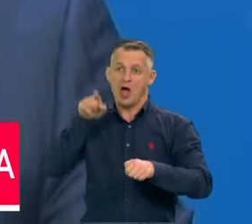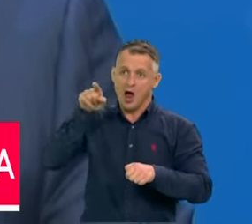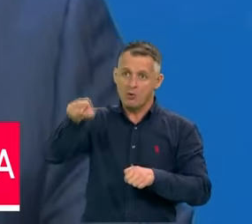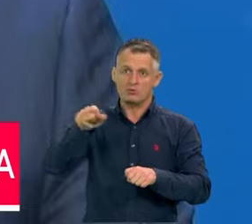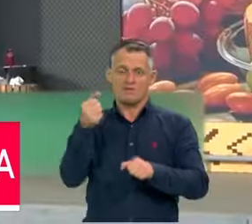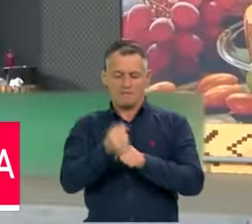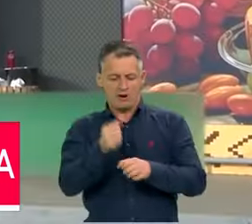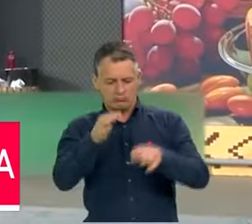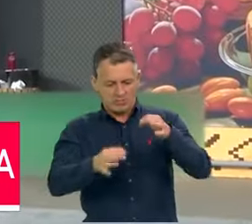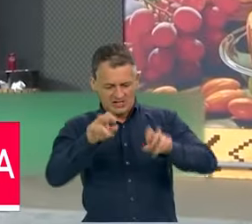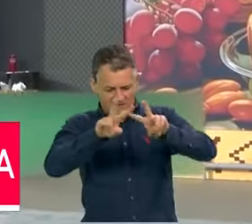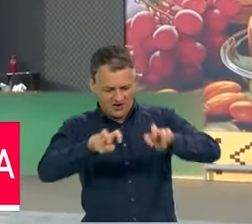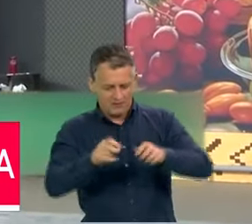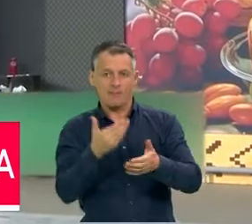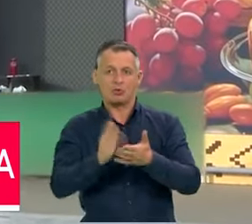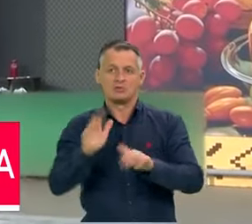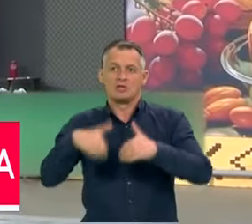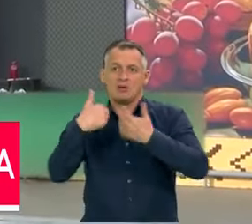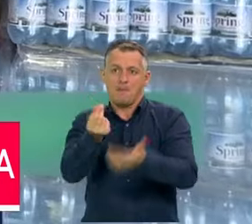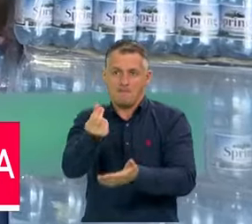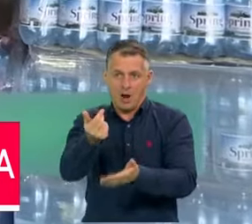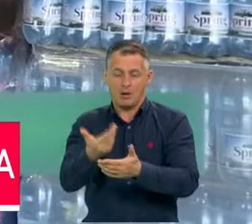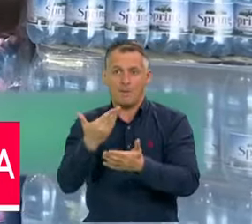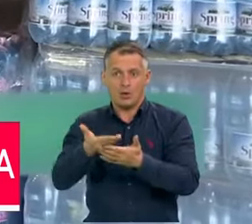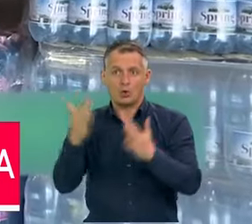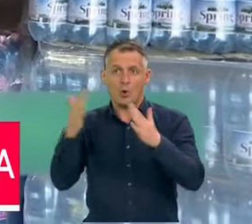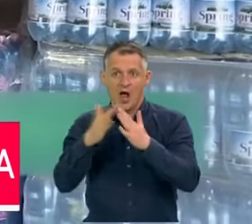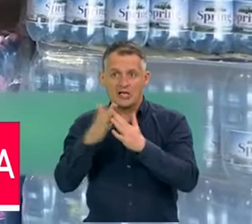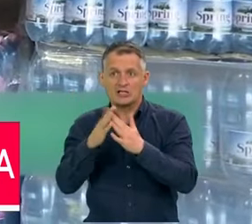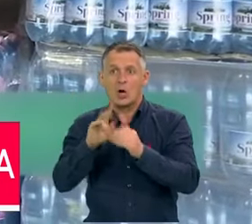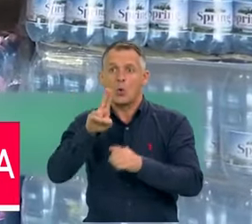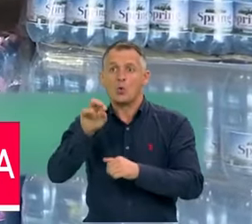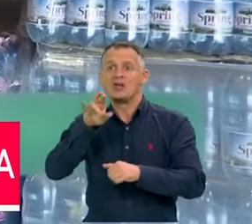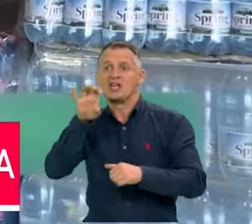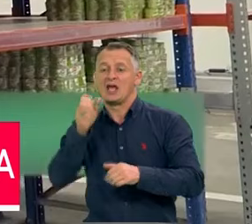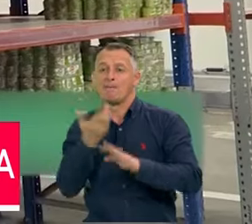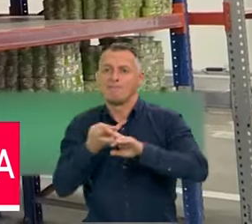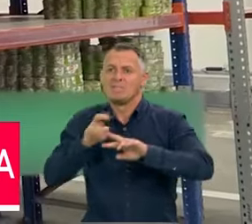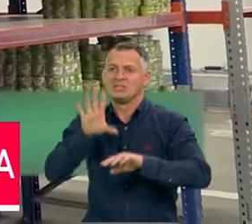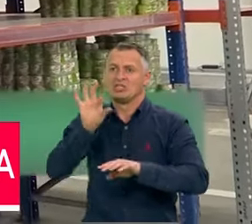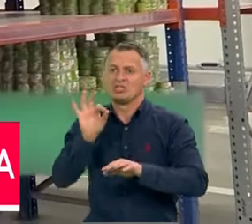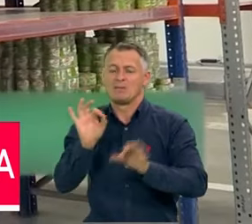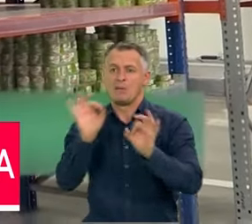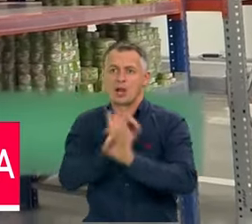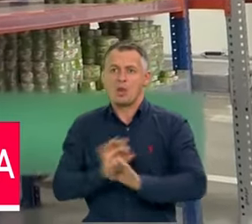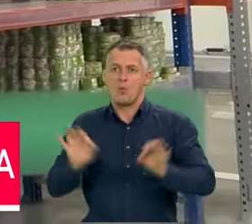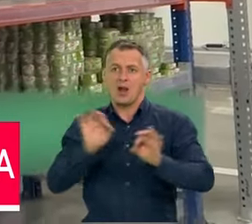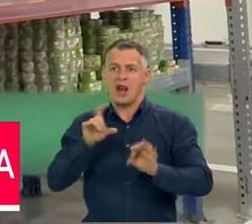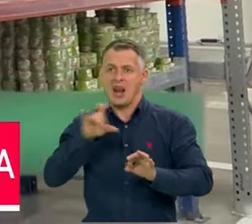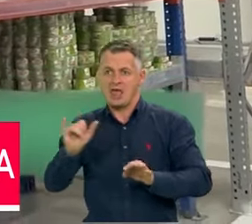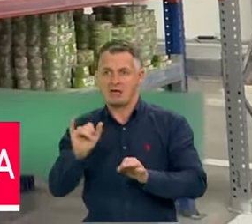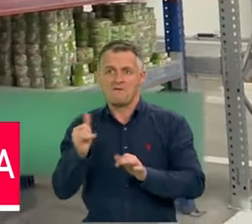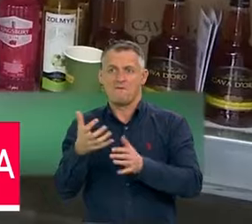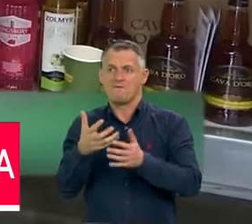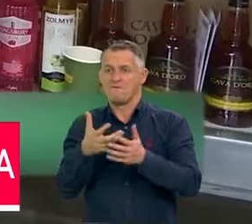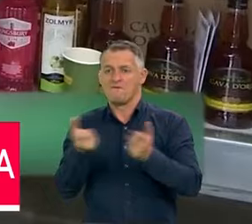erau sume alocate prin Casa Unirea de peste 50 de milioane de RON și neîncasate